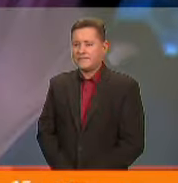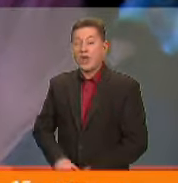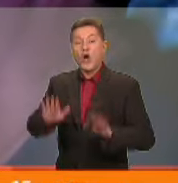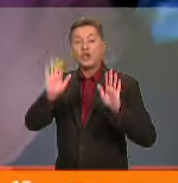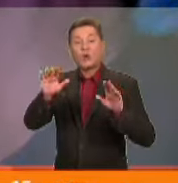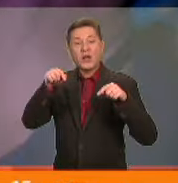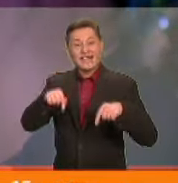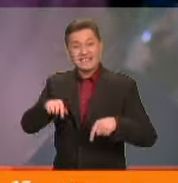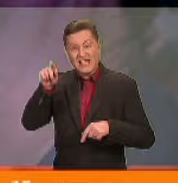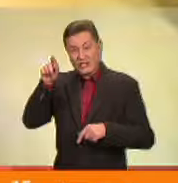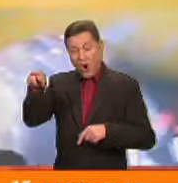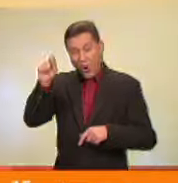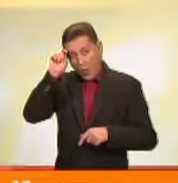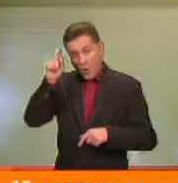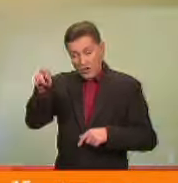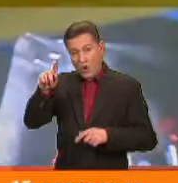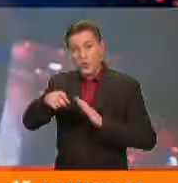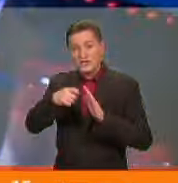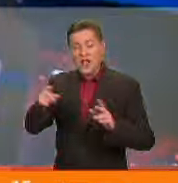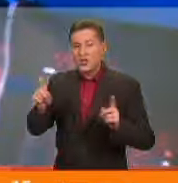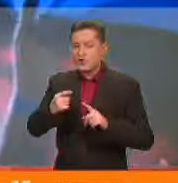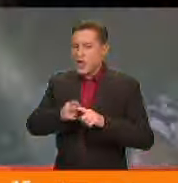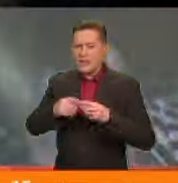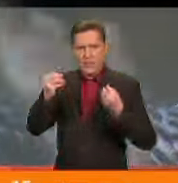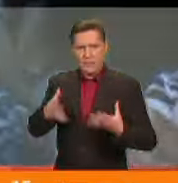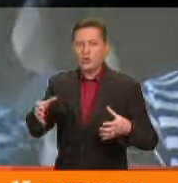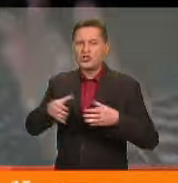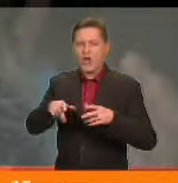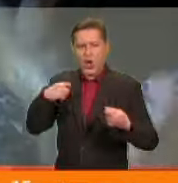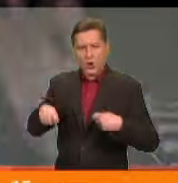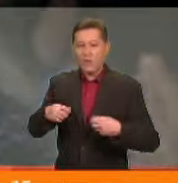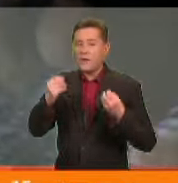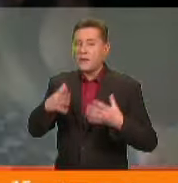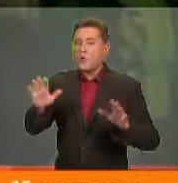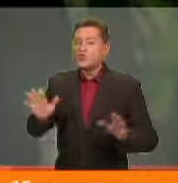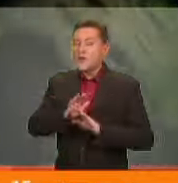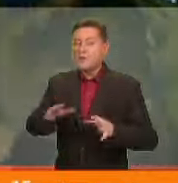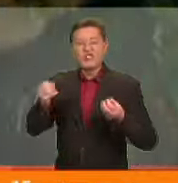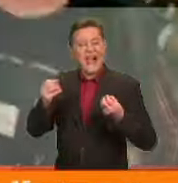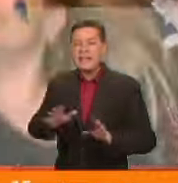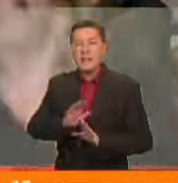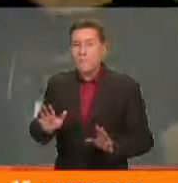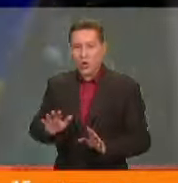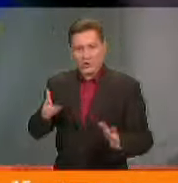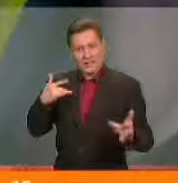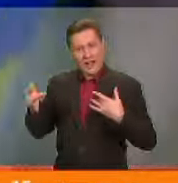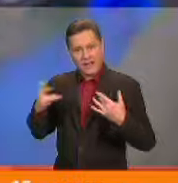Только здесь он узнал, «Океан Эльзы» не просто группа, не просто музыка и не просто концерт.